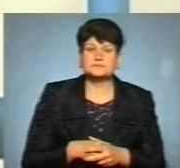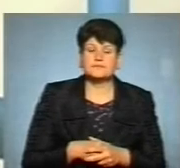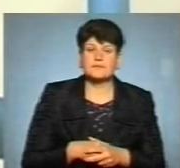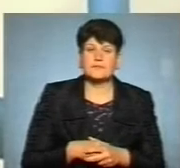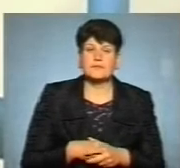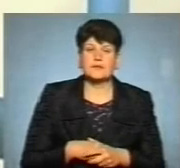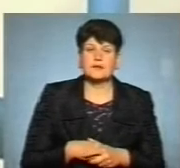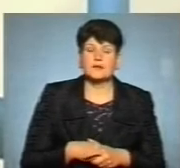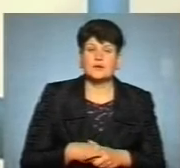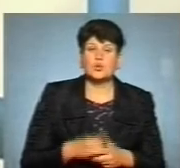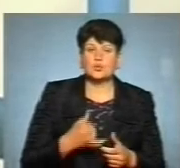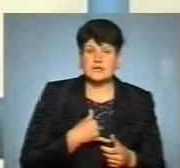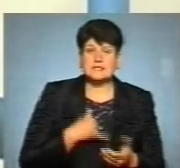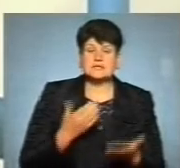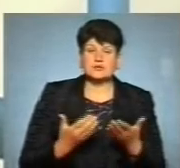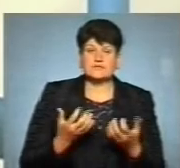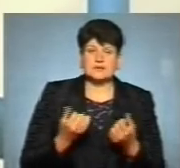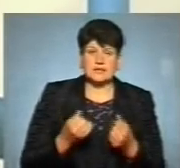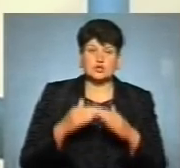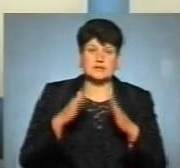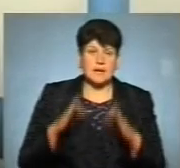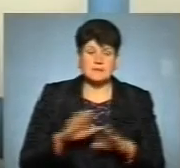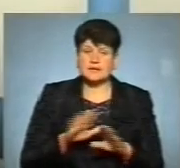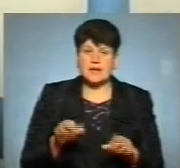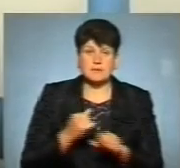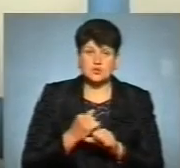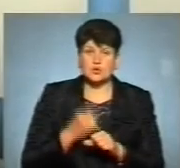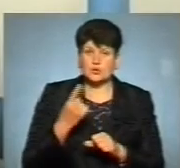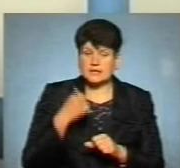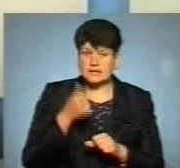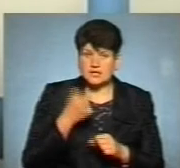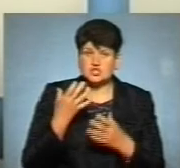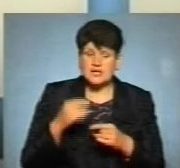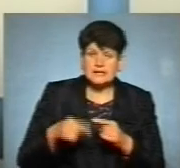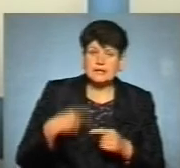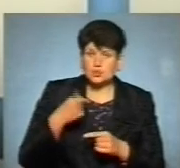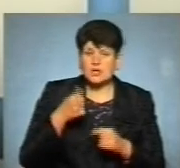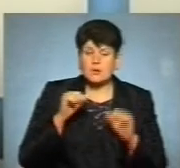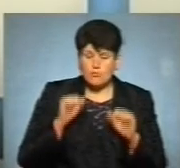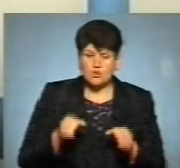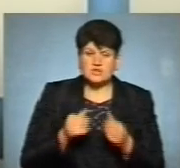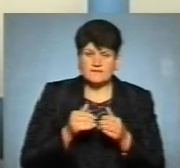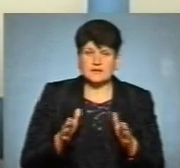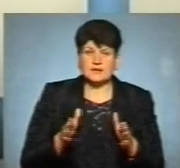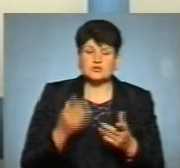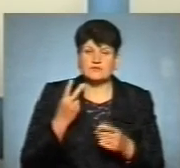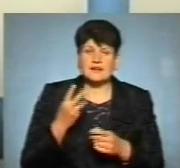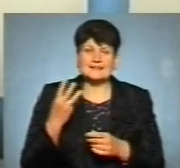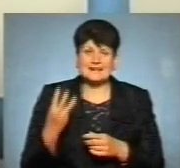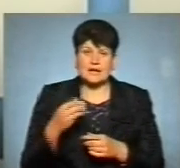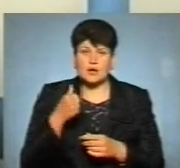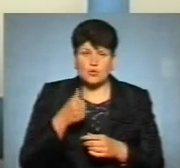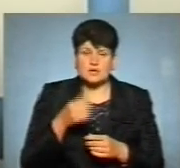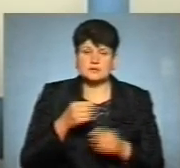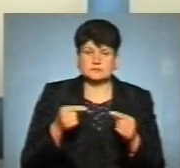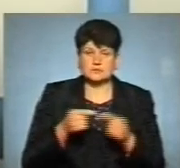Кажу, у нас, якщо табір не працює рік, ще на другий рік він може відкритися. Якщо вже 2-3 роки, з власного досвіду, знаю,